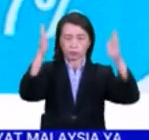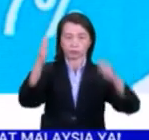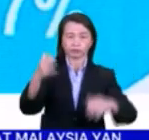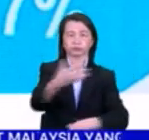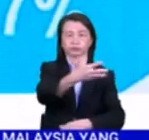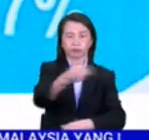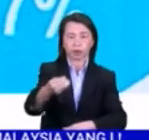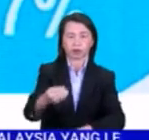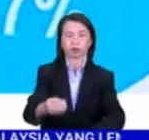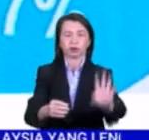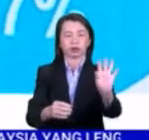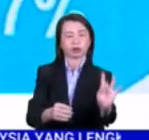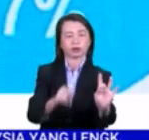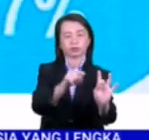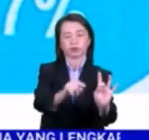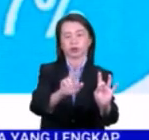Manakala